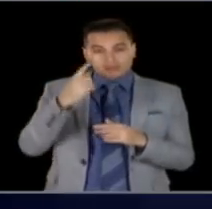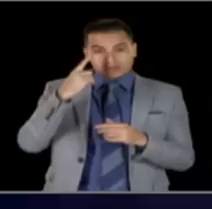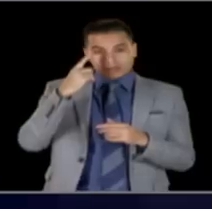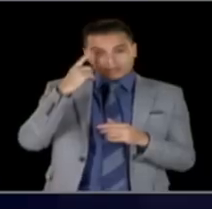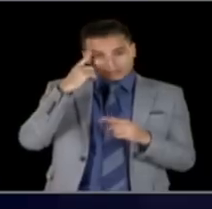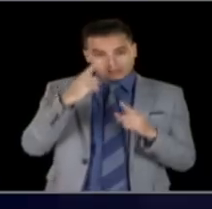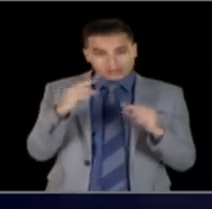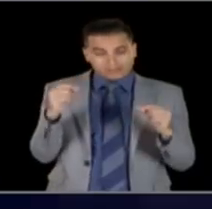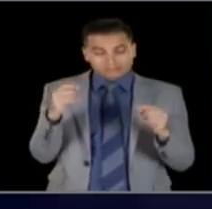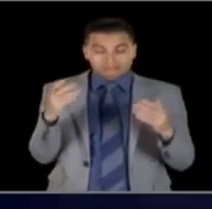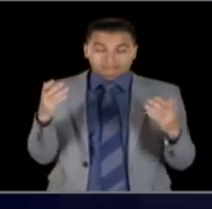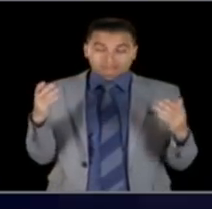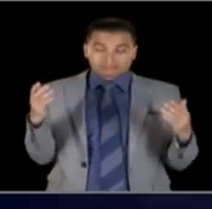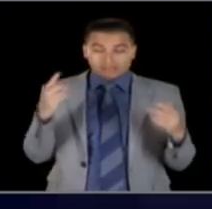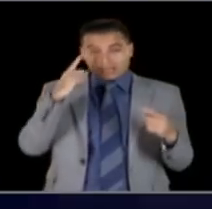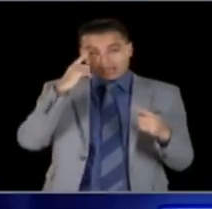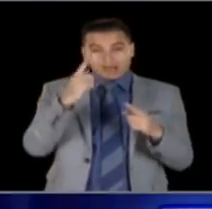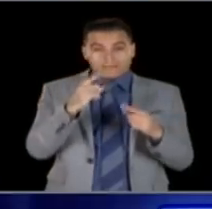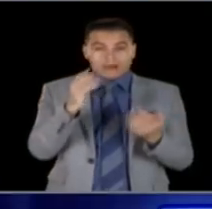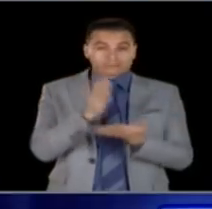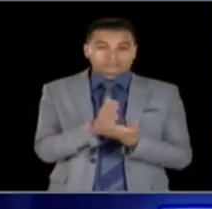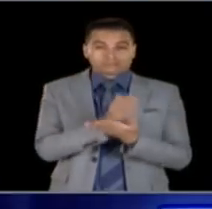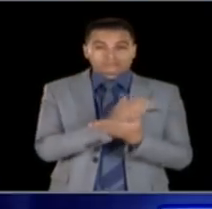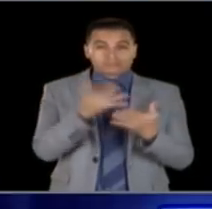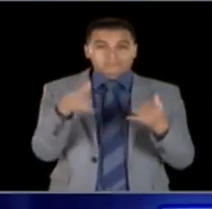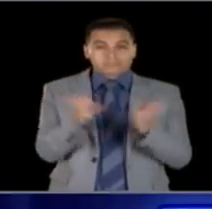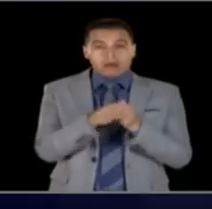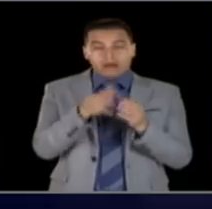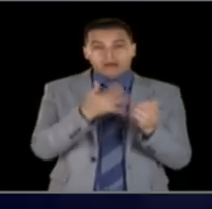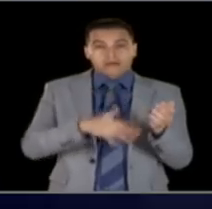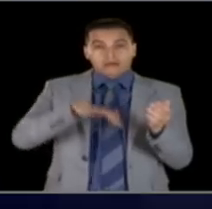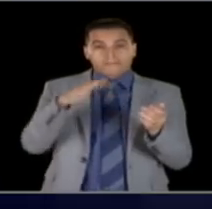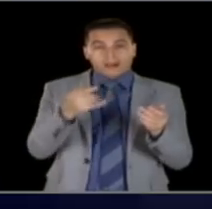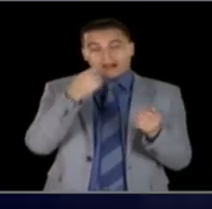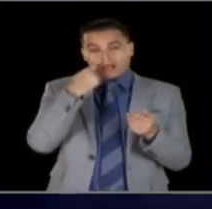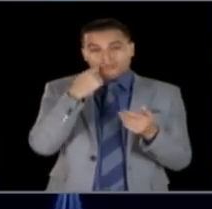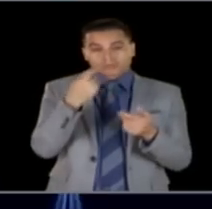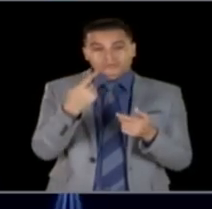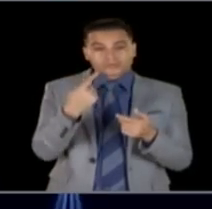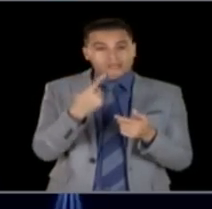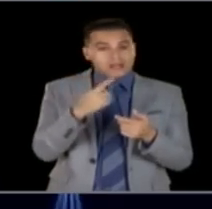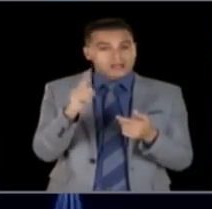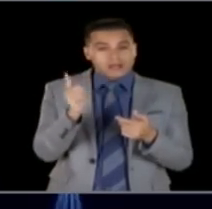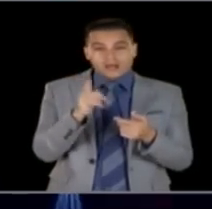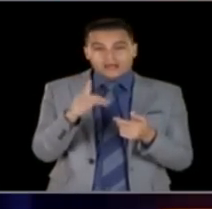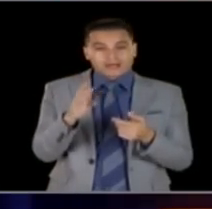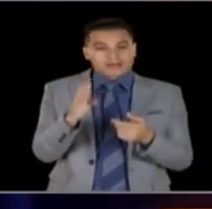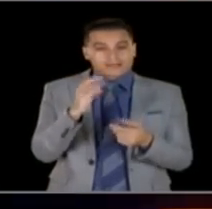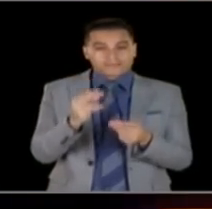اليابان ليها حدود مع الجبل الأسود؟ لا. برافو عليك، إجابة